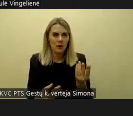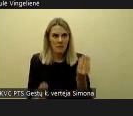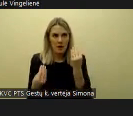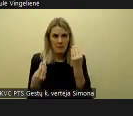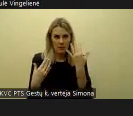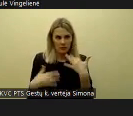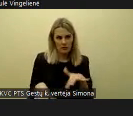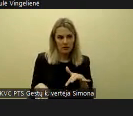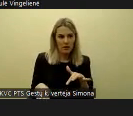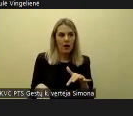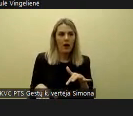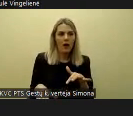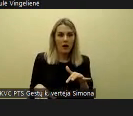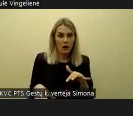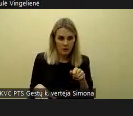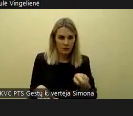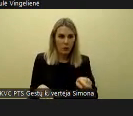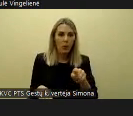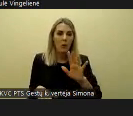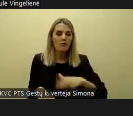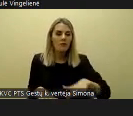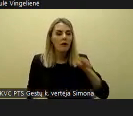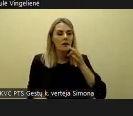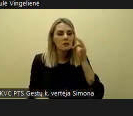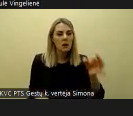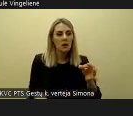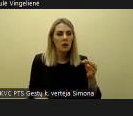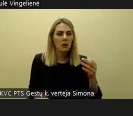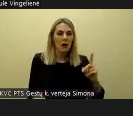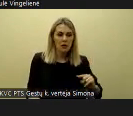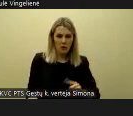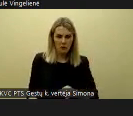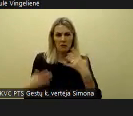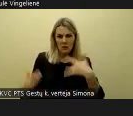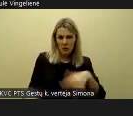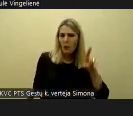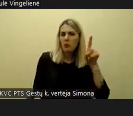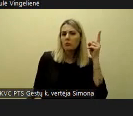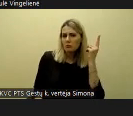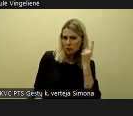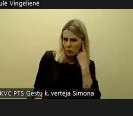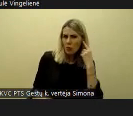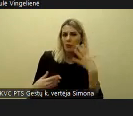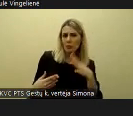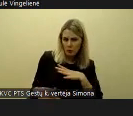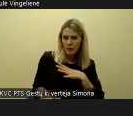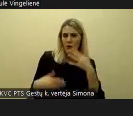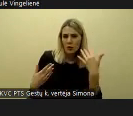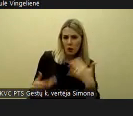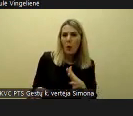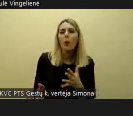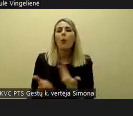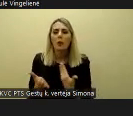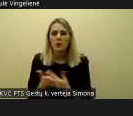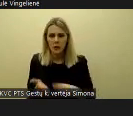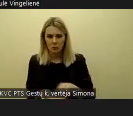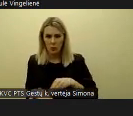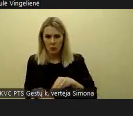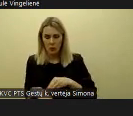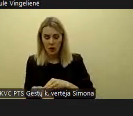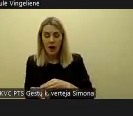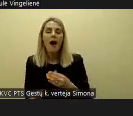jau tą darėme, mes tą girdėjome per geografijos pamoką, kodėl dabar vėl darome ir kartuojame. Ir žinoma, kartais tinkama kartojimas